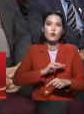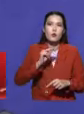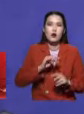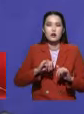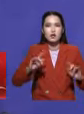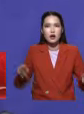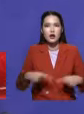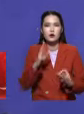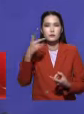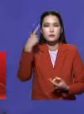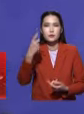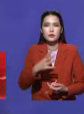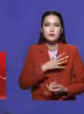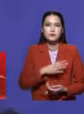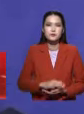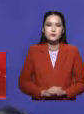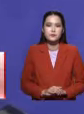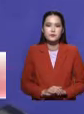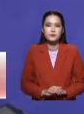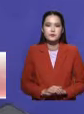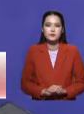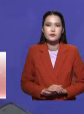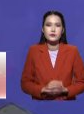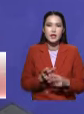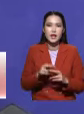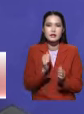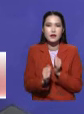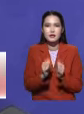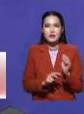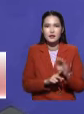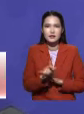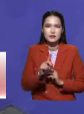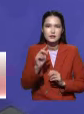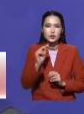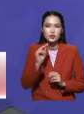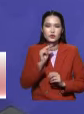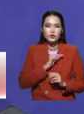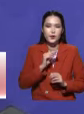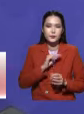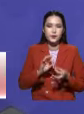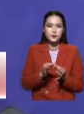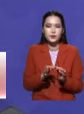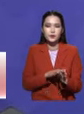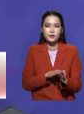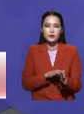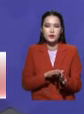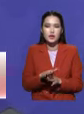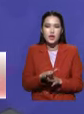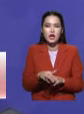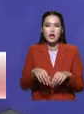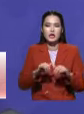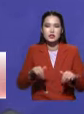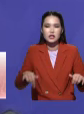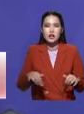жеткізді. 5 учаске бөлінген 260 шақырым жолда жұмыстар жүріп жатыр. Соның құрылысымен таныстық. Ол